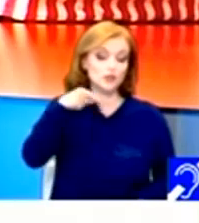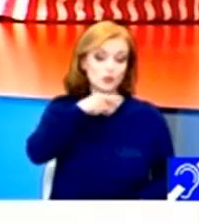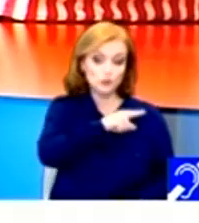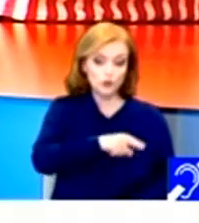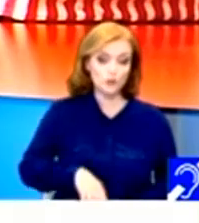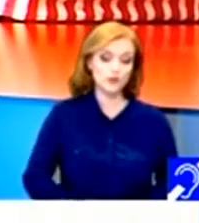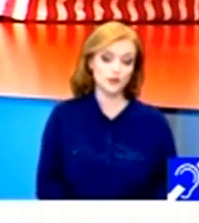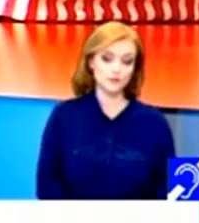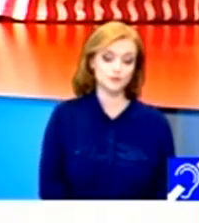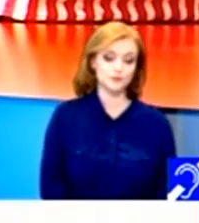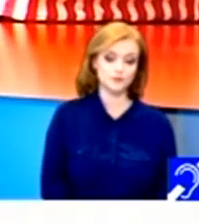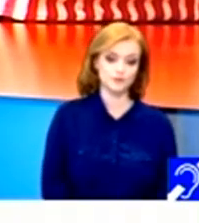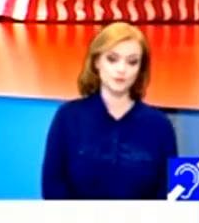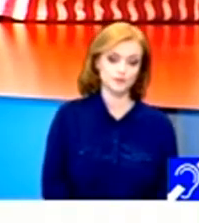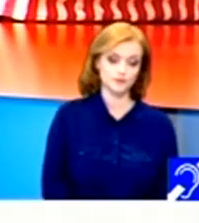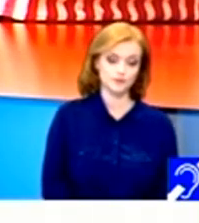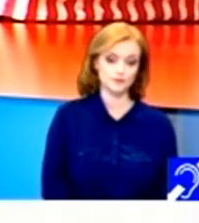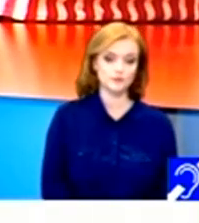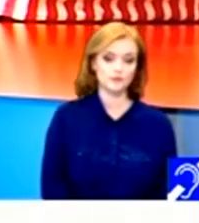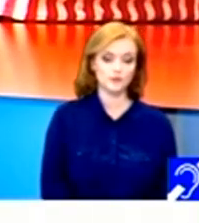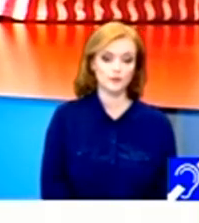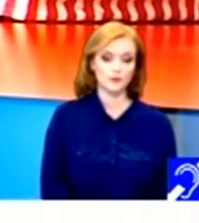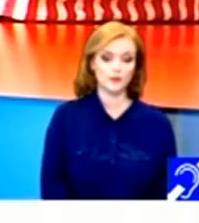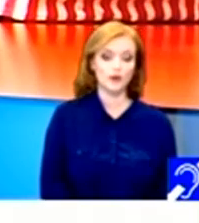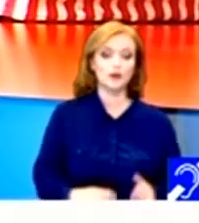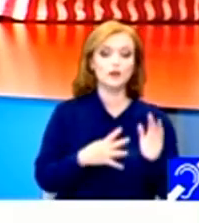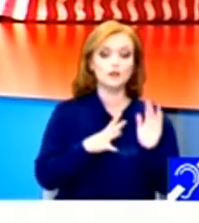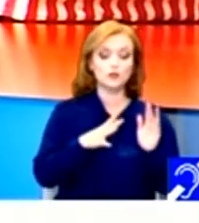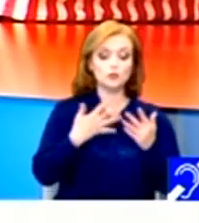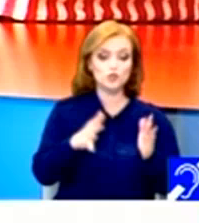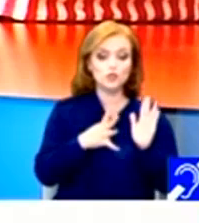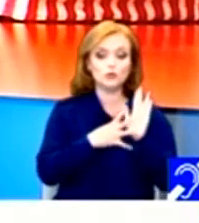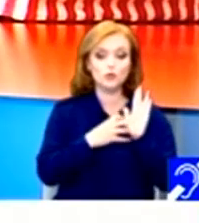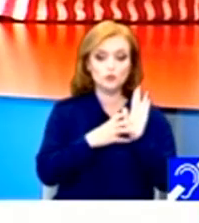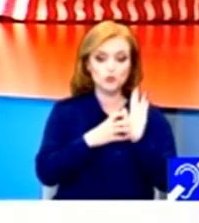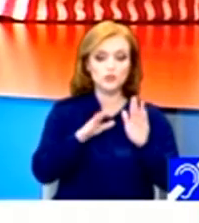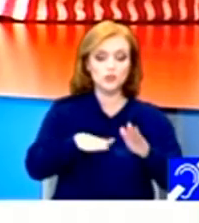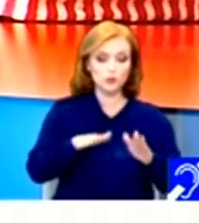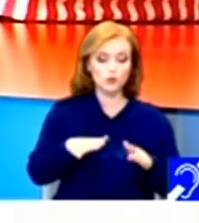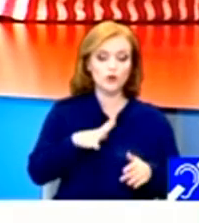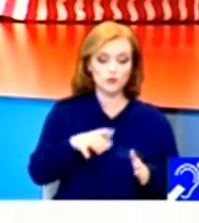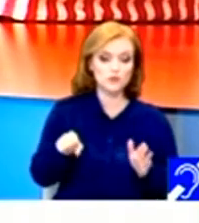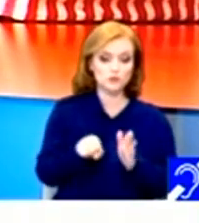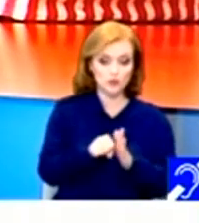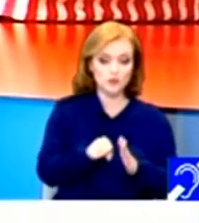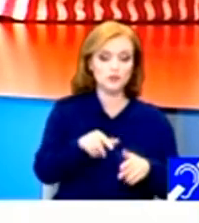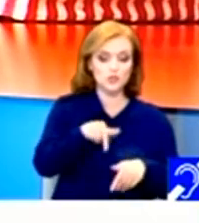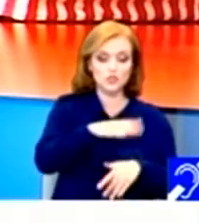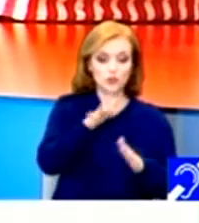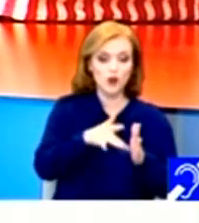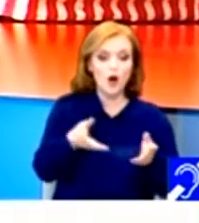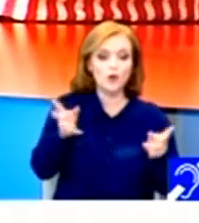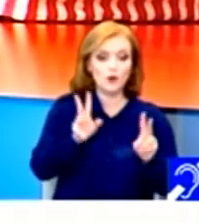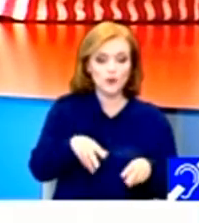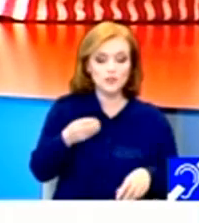clădire, reducând semnificativ costurile pentru energie. 900 de puncte termice individuale sunt deja conectate în oraș. Mai rămân însă